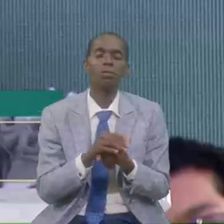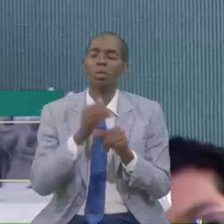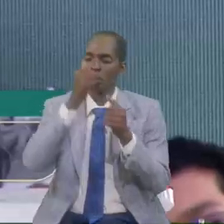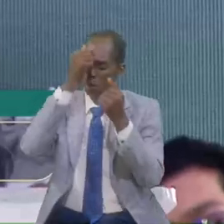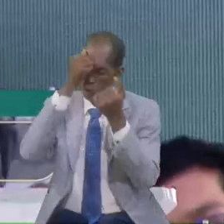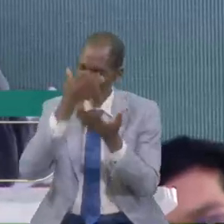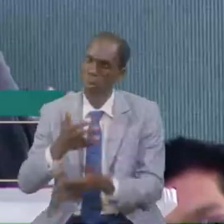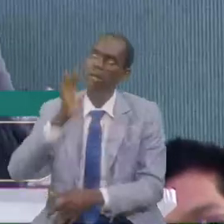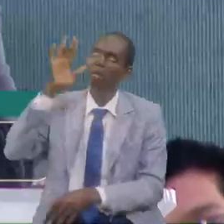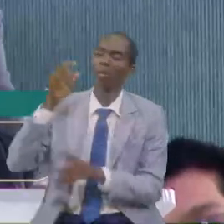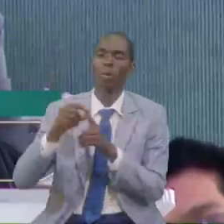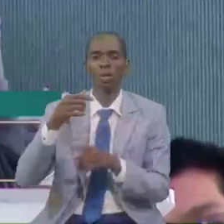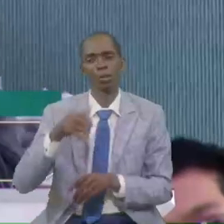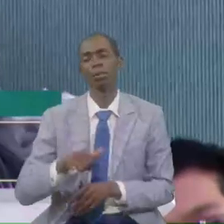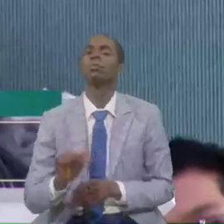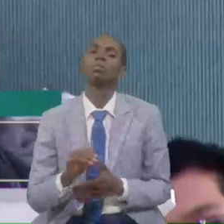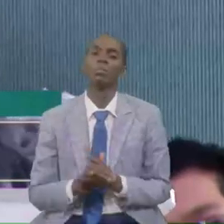Donnez la première place à Dieu d'abord.